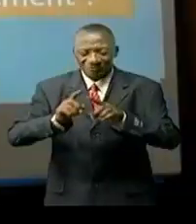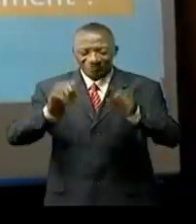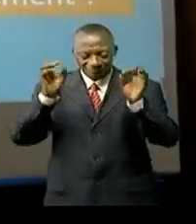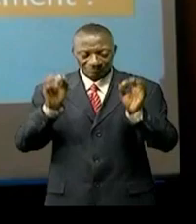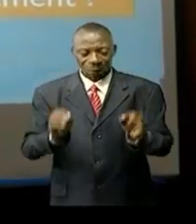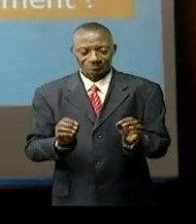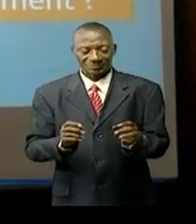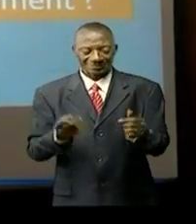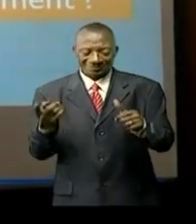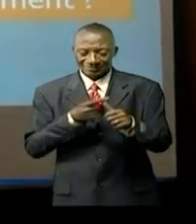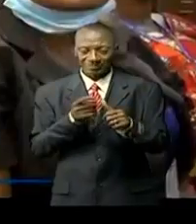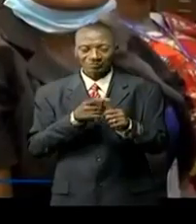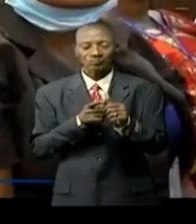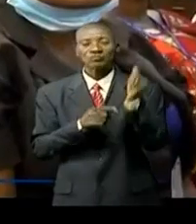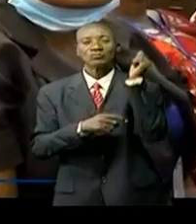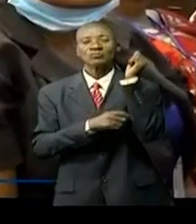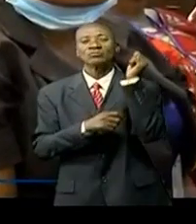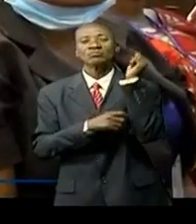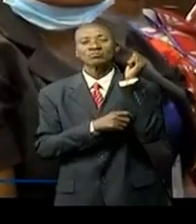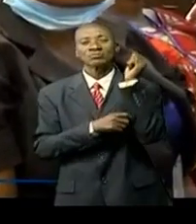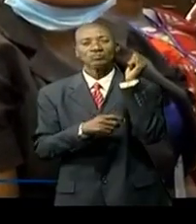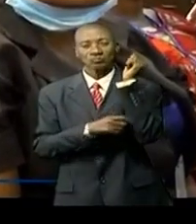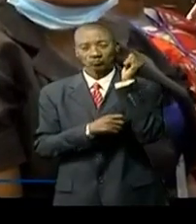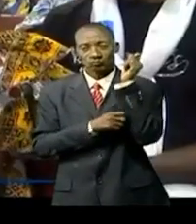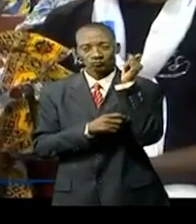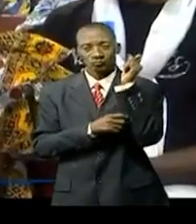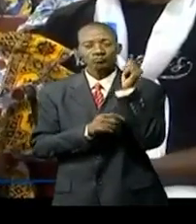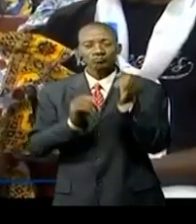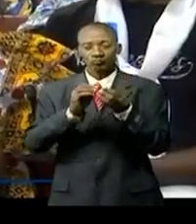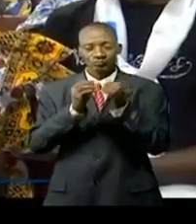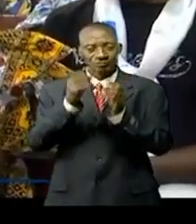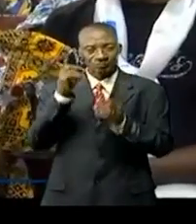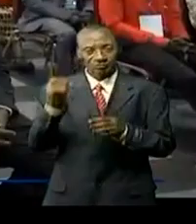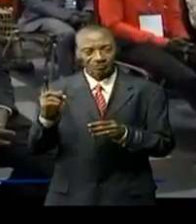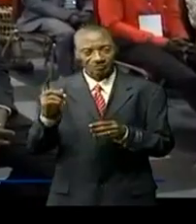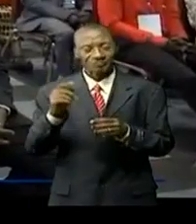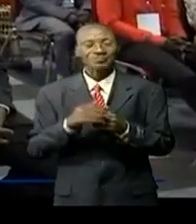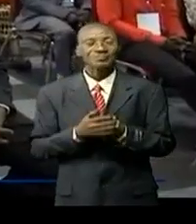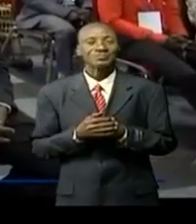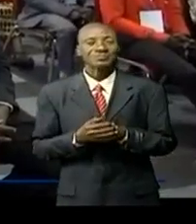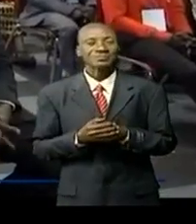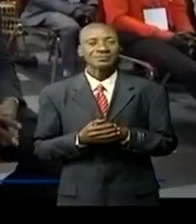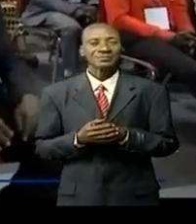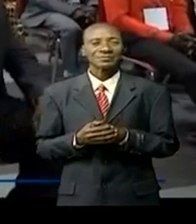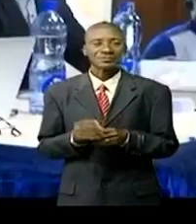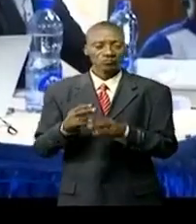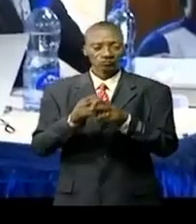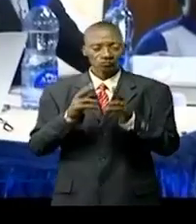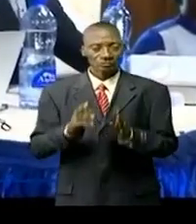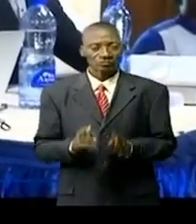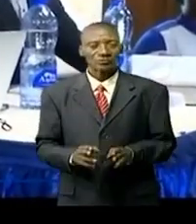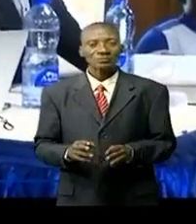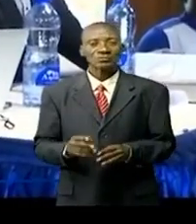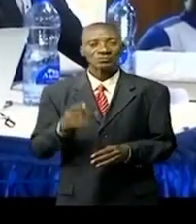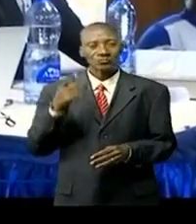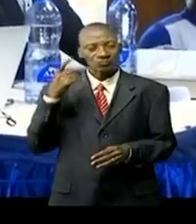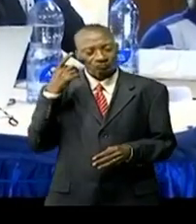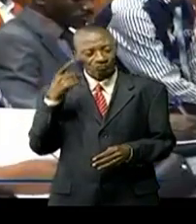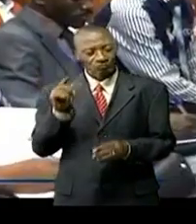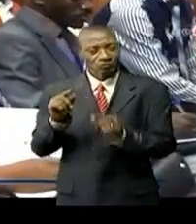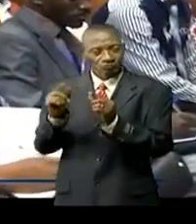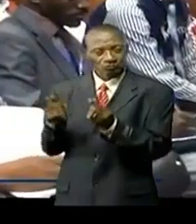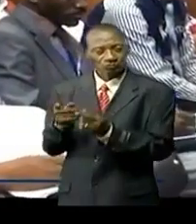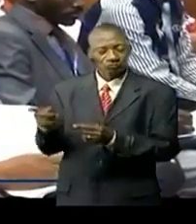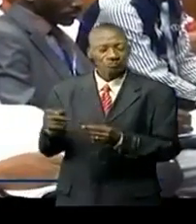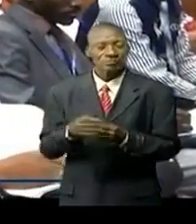être cher doit être intègre, a-t-il fait savoir. Clovis Kabeya, coordonnateur de la DESCA Paris, a pour sa